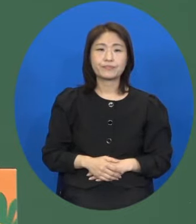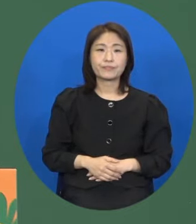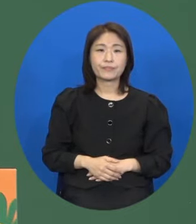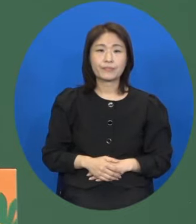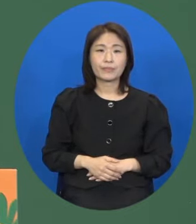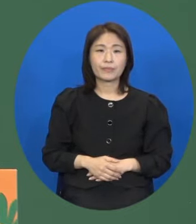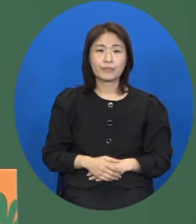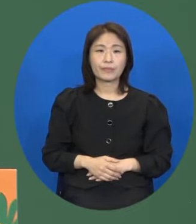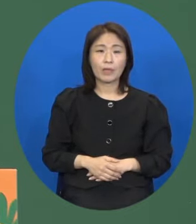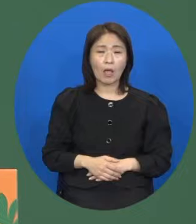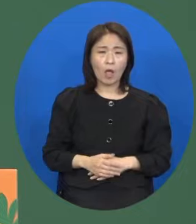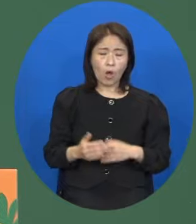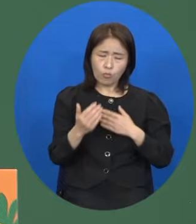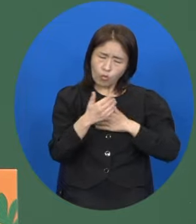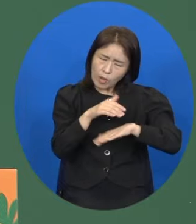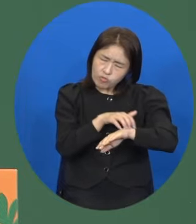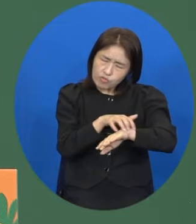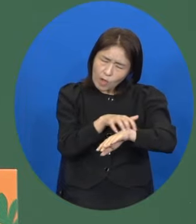기능상의 이유로 장애인을